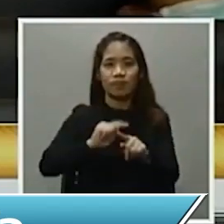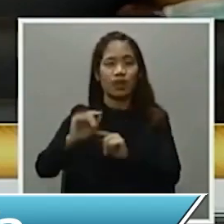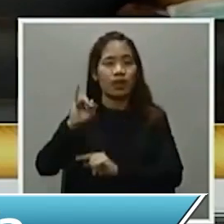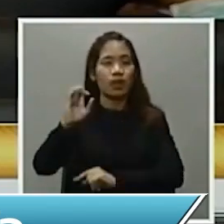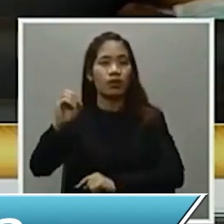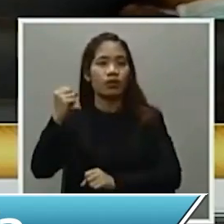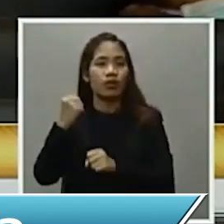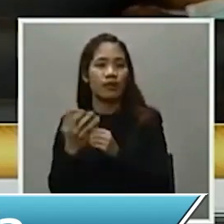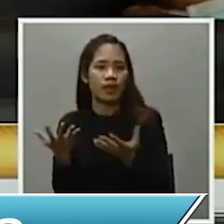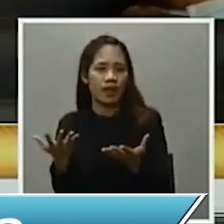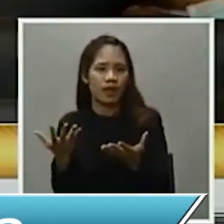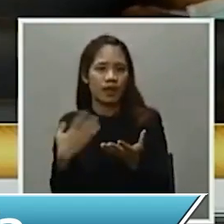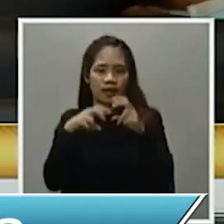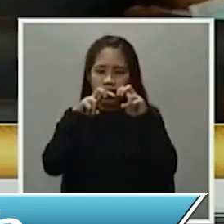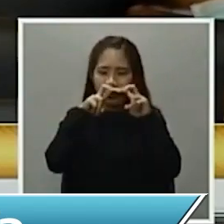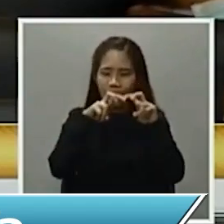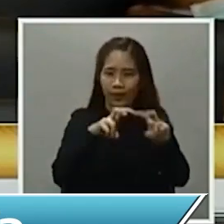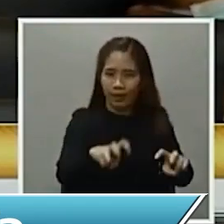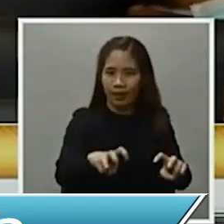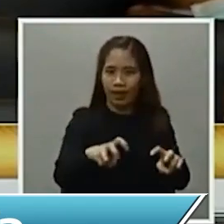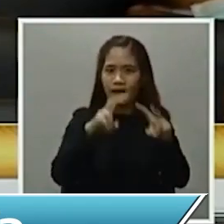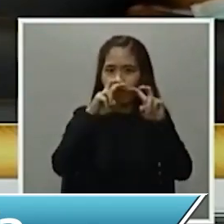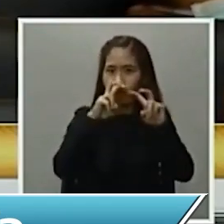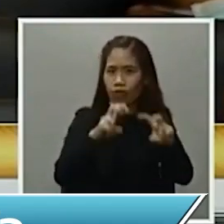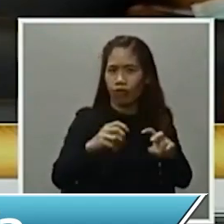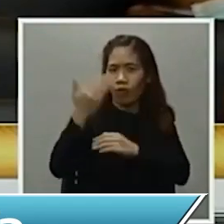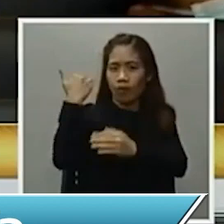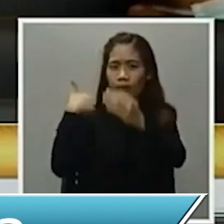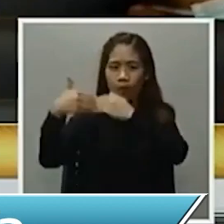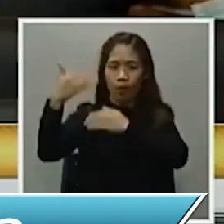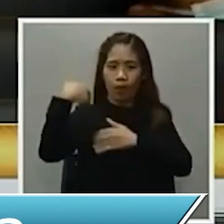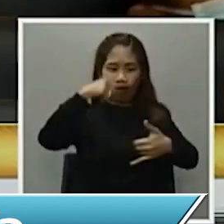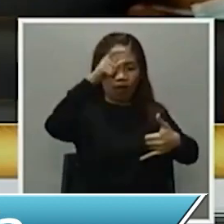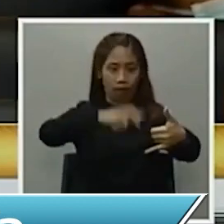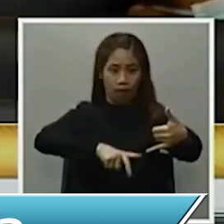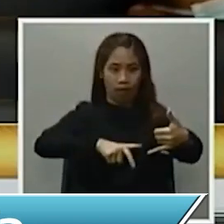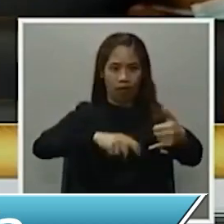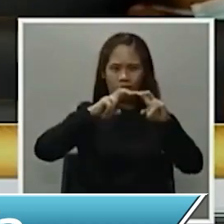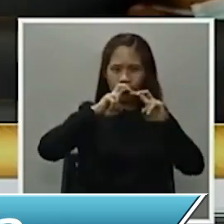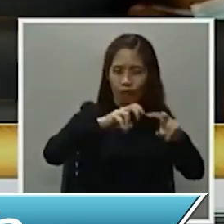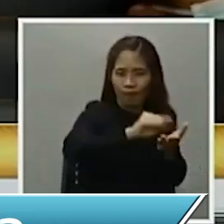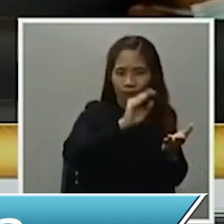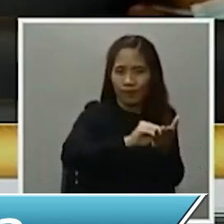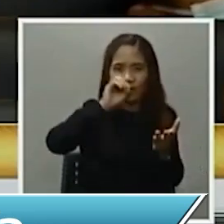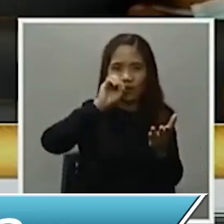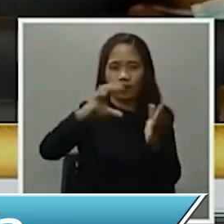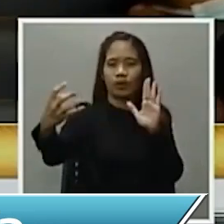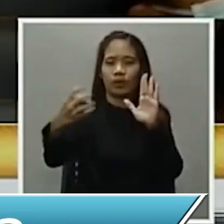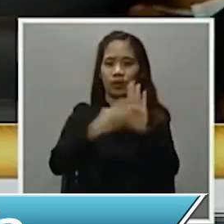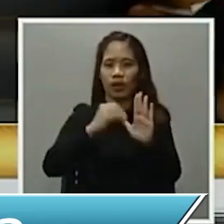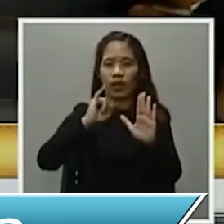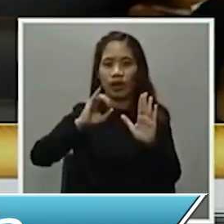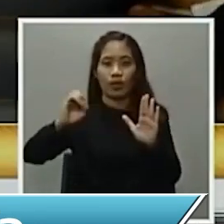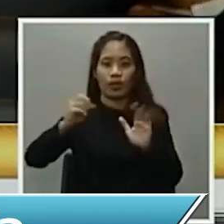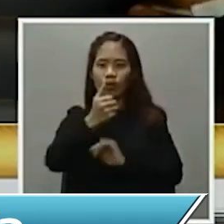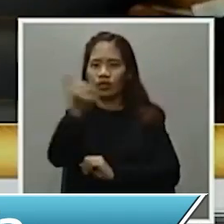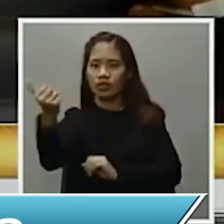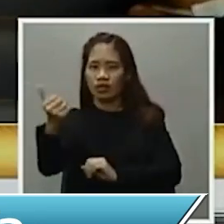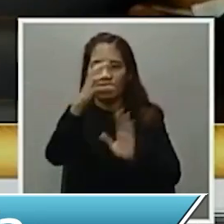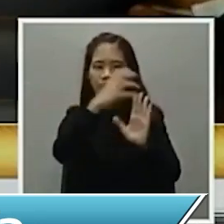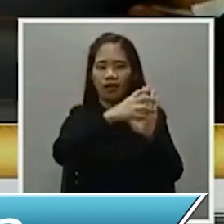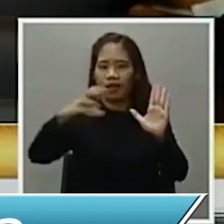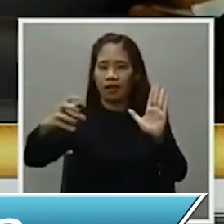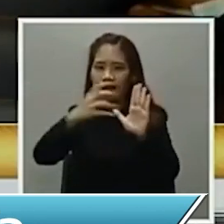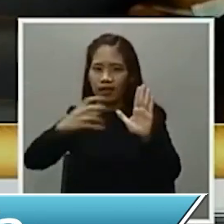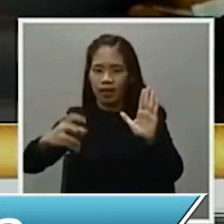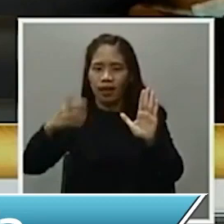ก็จะไปขุดประวัติของประชาชนคนนั้นมาโพสต์ประจานแล้วก็ให้ IO อีกคนแล้วก็ประชาชน